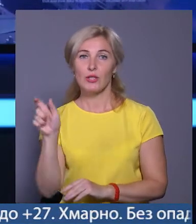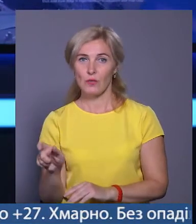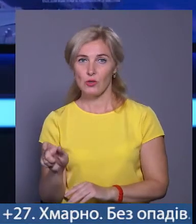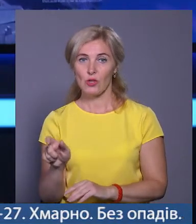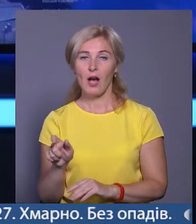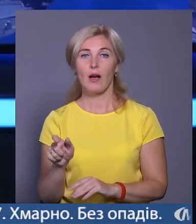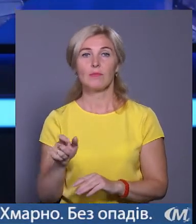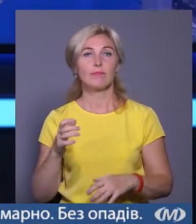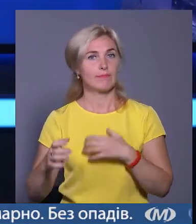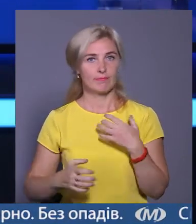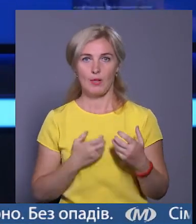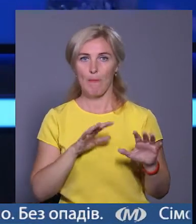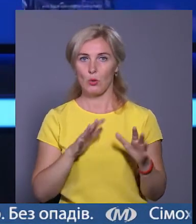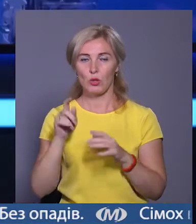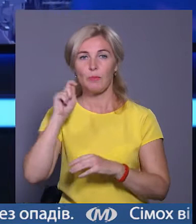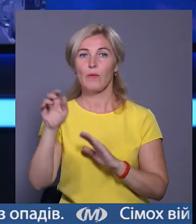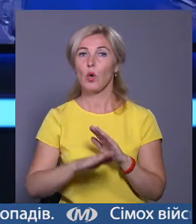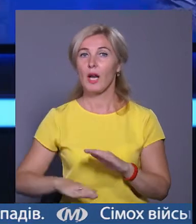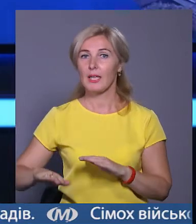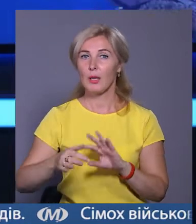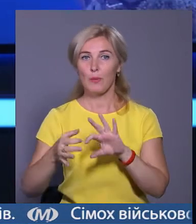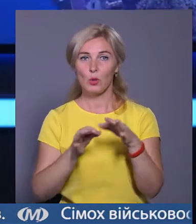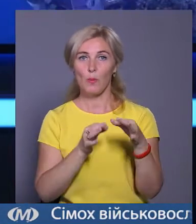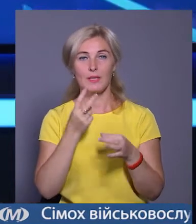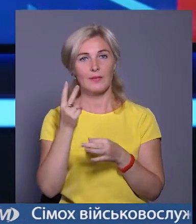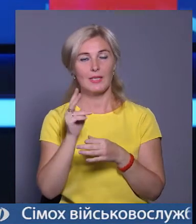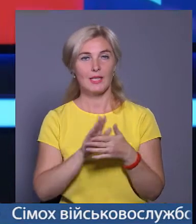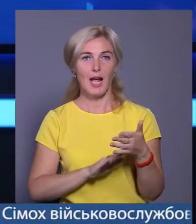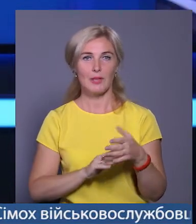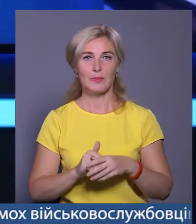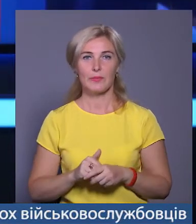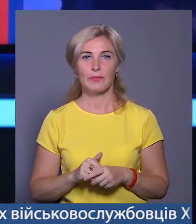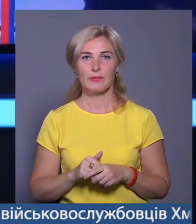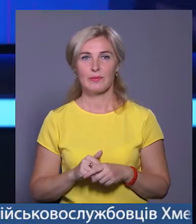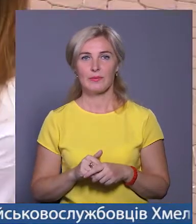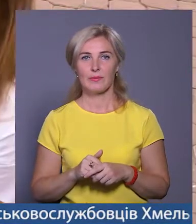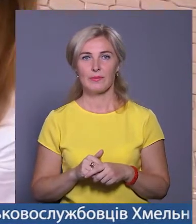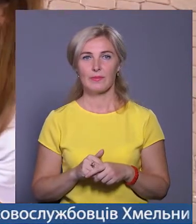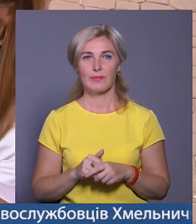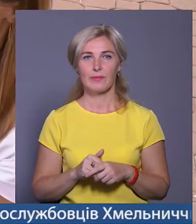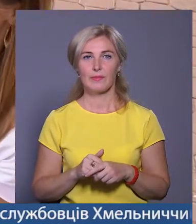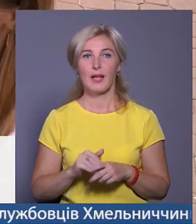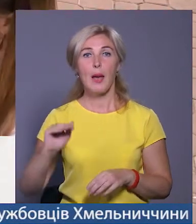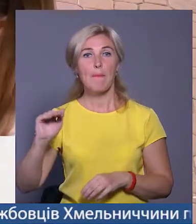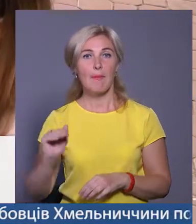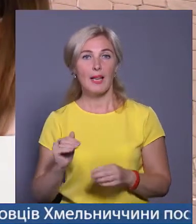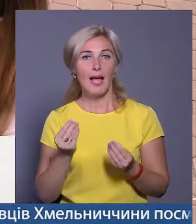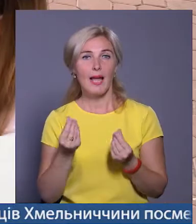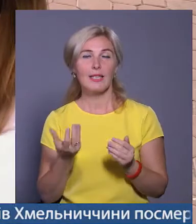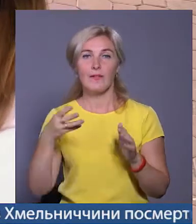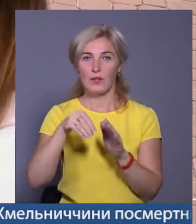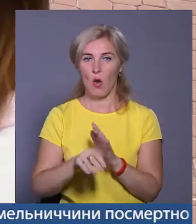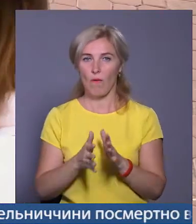патріотка переймалася подіями в Україні. Подробиці розповість Ірина Аріон. Маленький внесок у